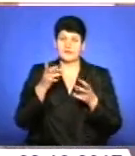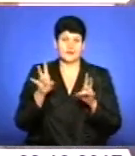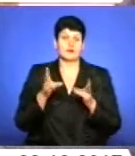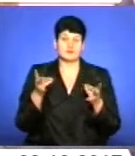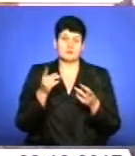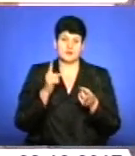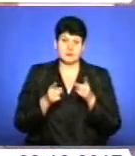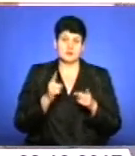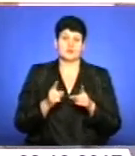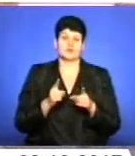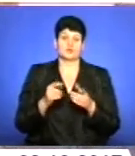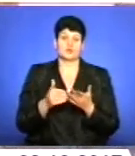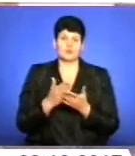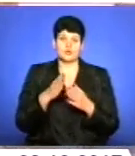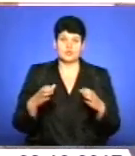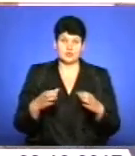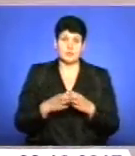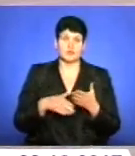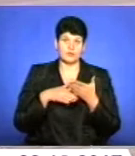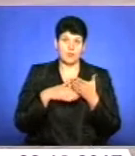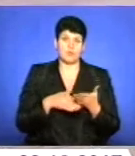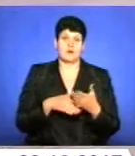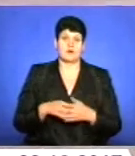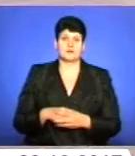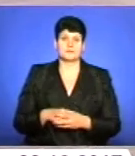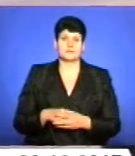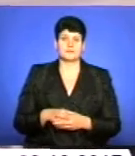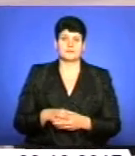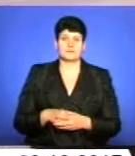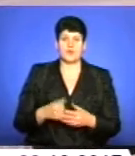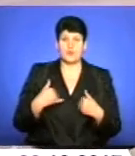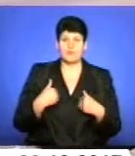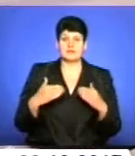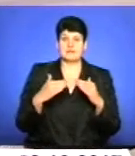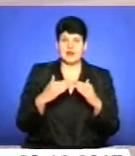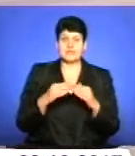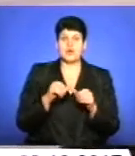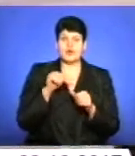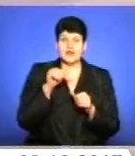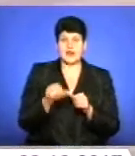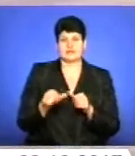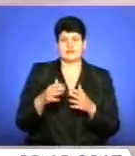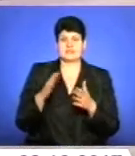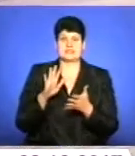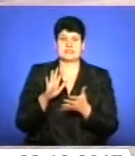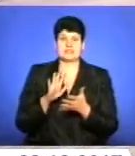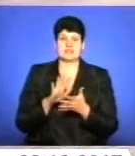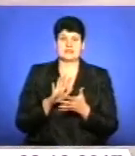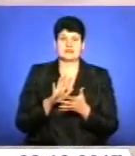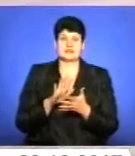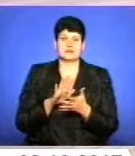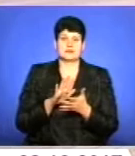організації, політичні партії, хай допомагають. У мене, наприклад, в хаті окремо сміття таке, що гниє, окремо сміття